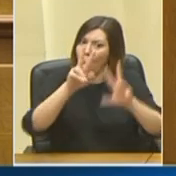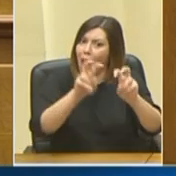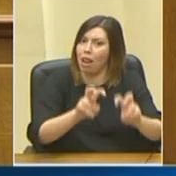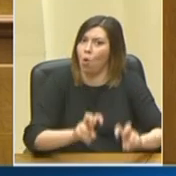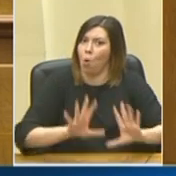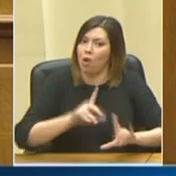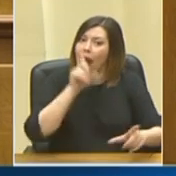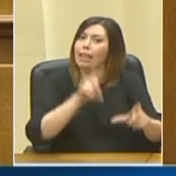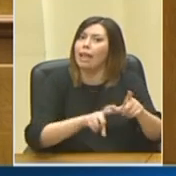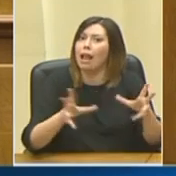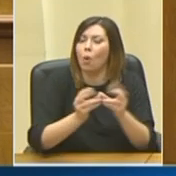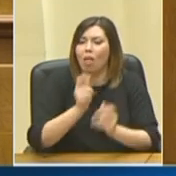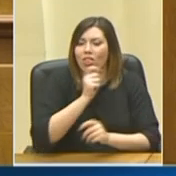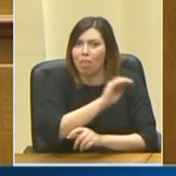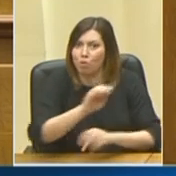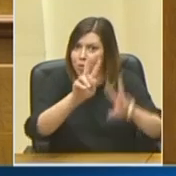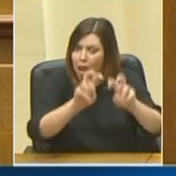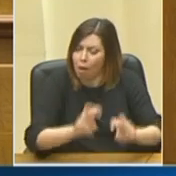δημοσκοπήσεων. Απλά τι θέλω.